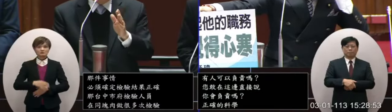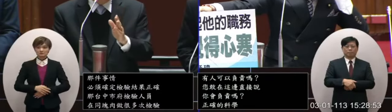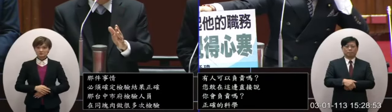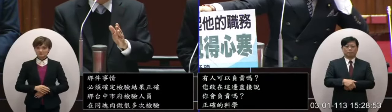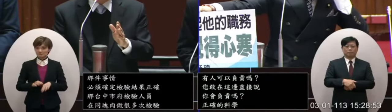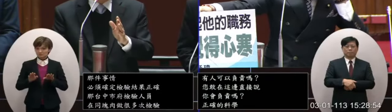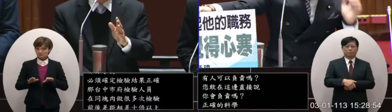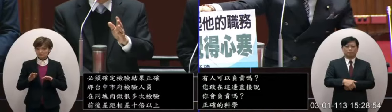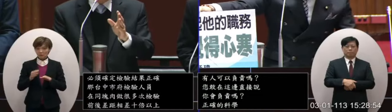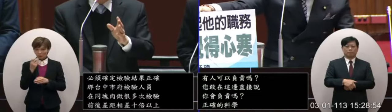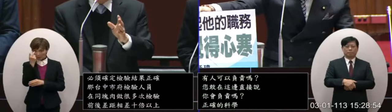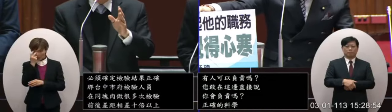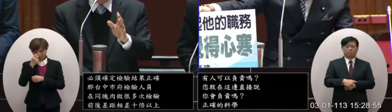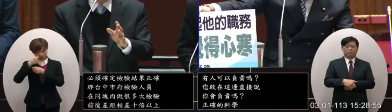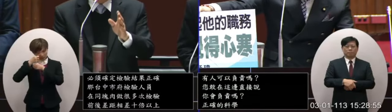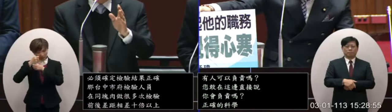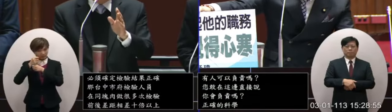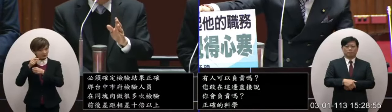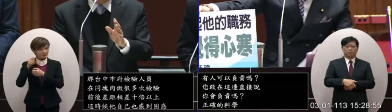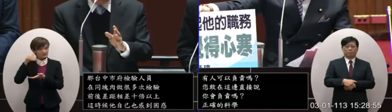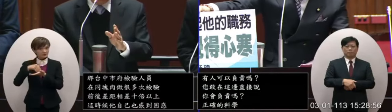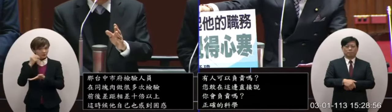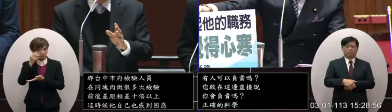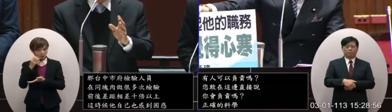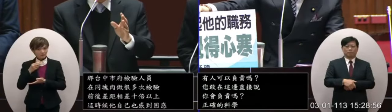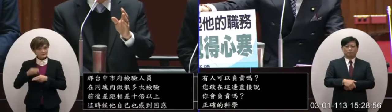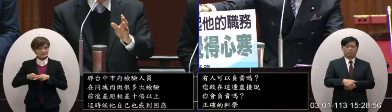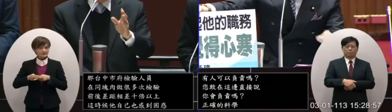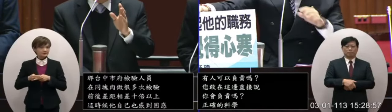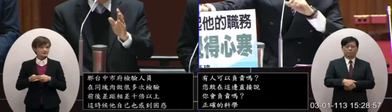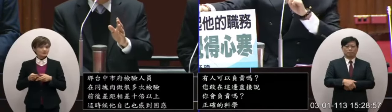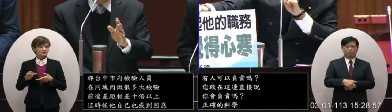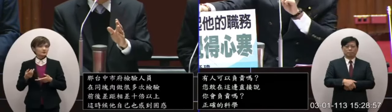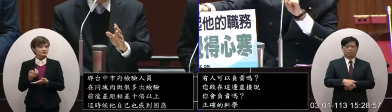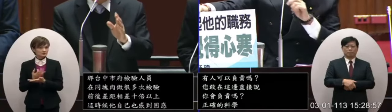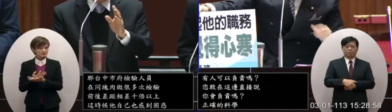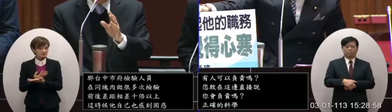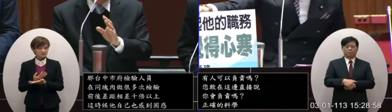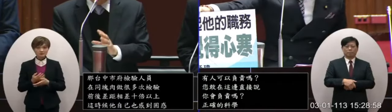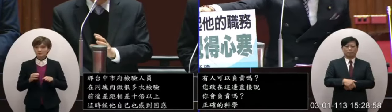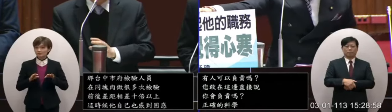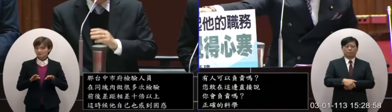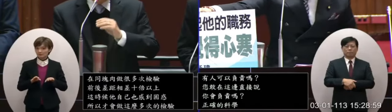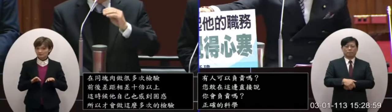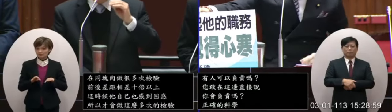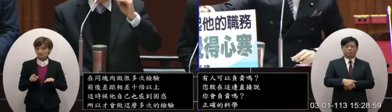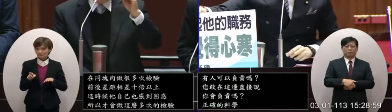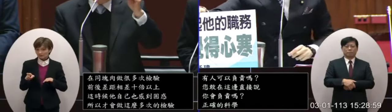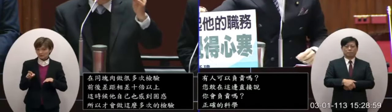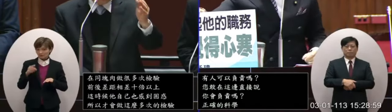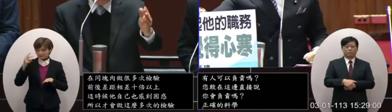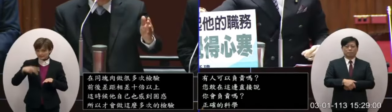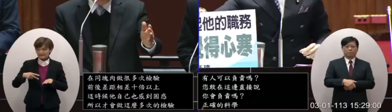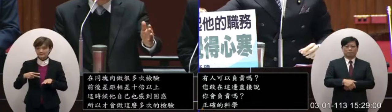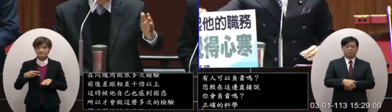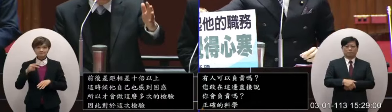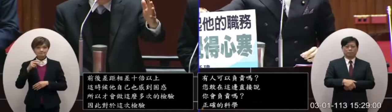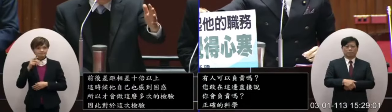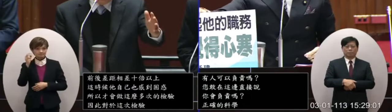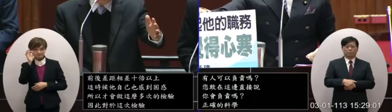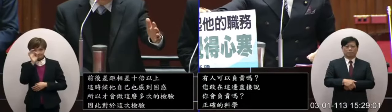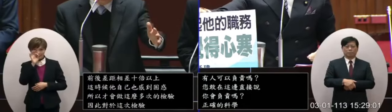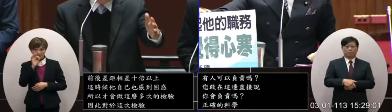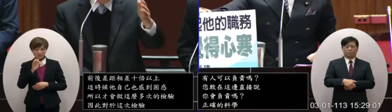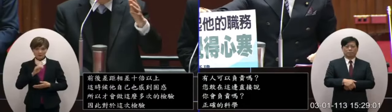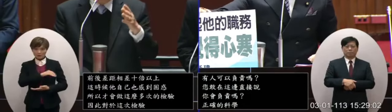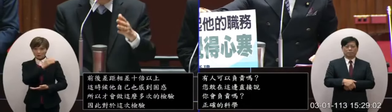于这一次的检验他并不是那么有信心的。在这样的一个情况下，他应该再去采取同批的